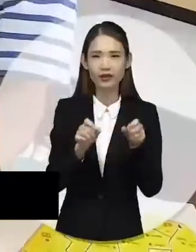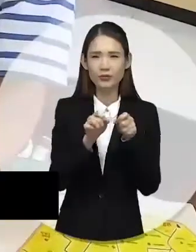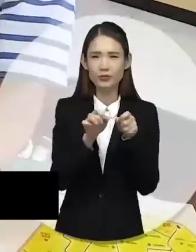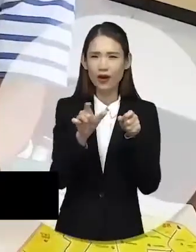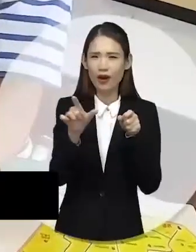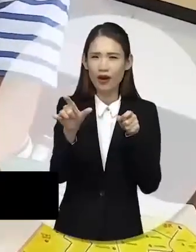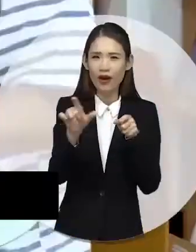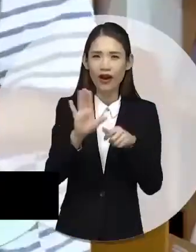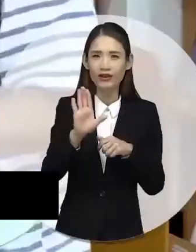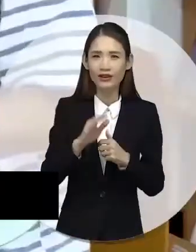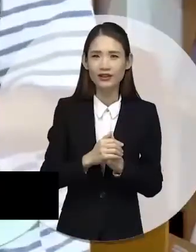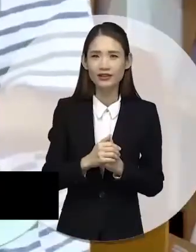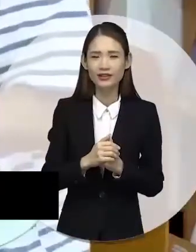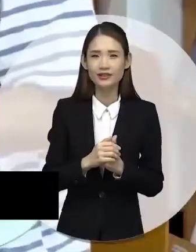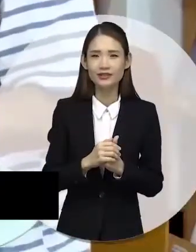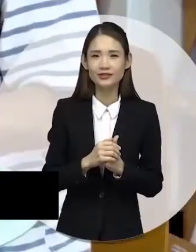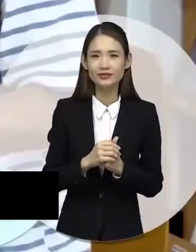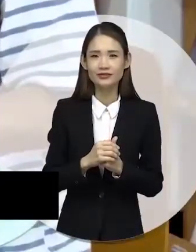먼 거 아니야? 잠시만.